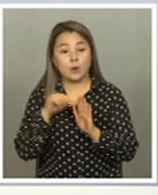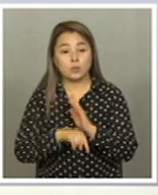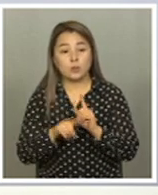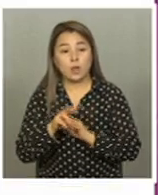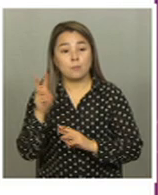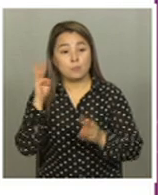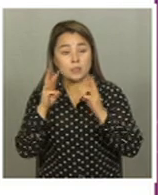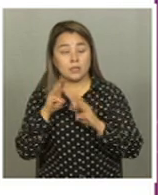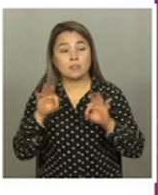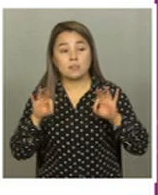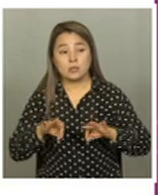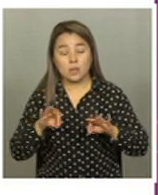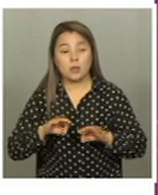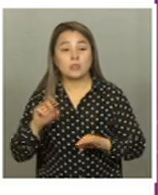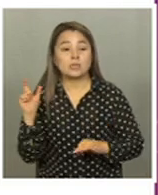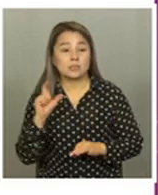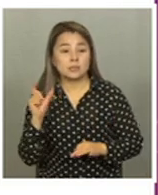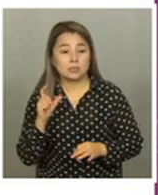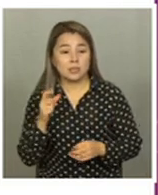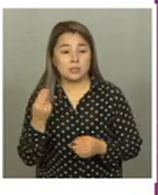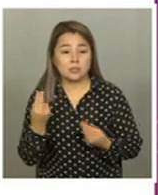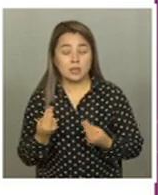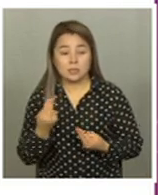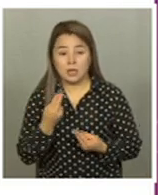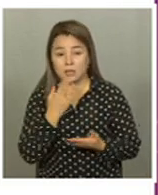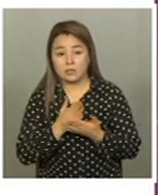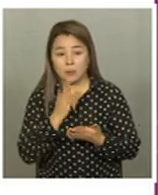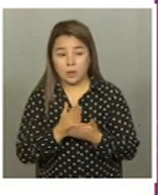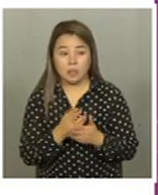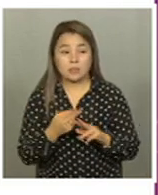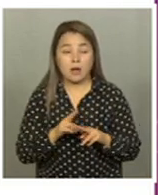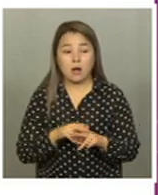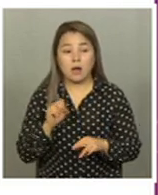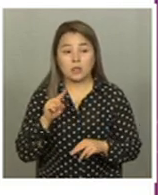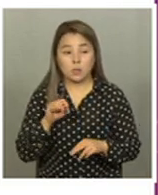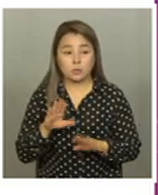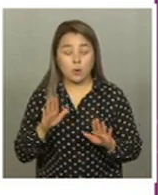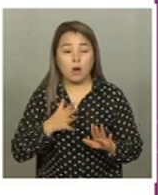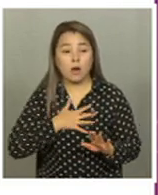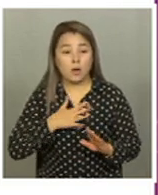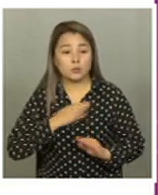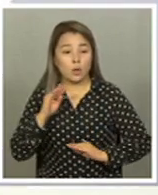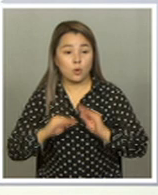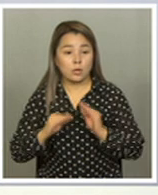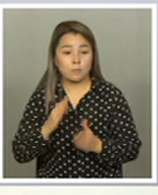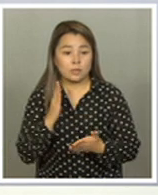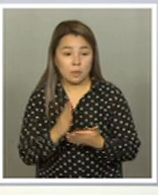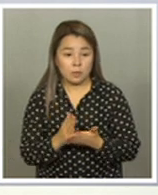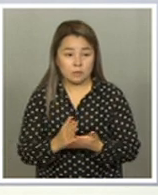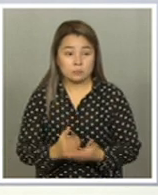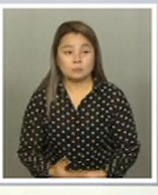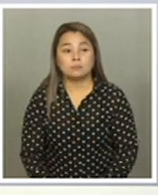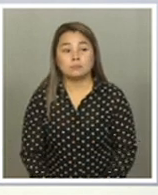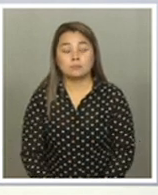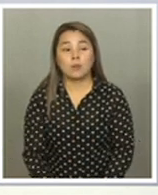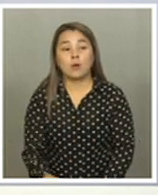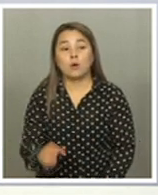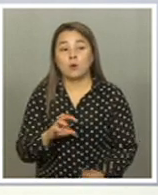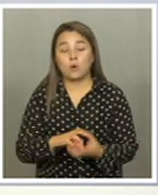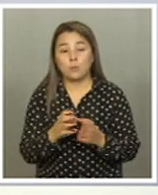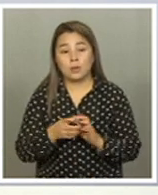түсі көк түсті болады. Азот табиғатта ауаның құрамында бар. Көмір қышқыл